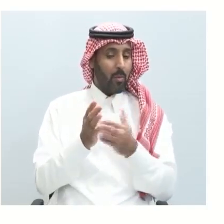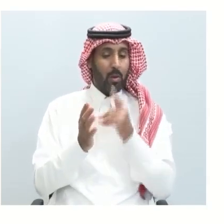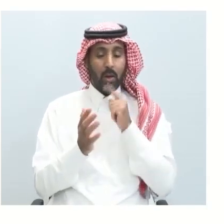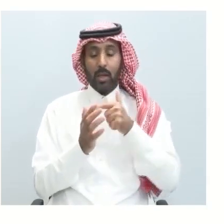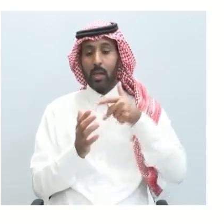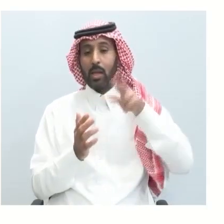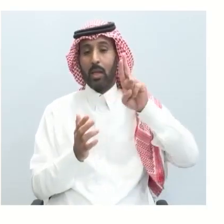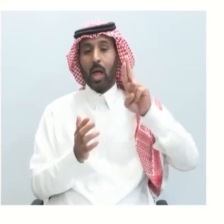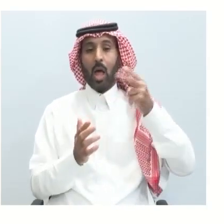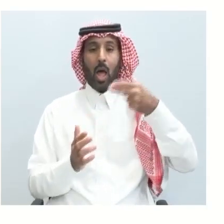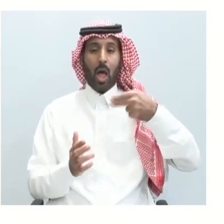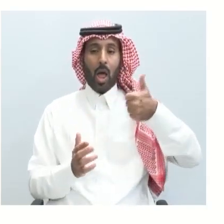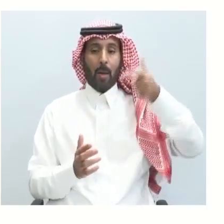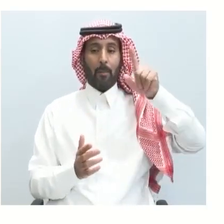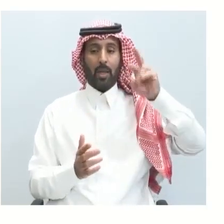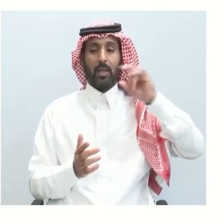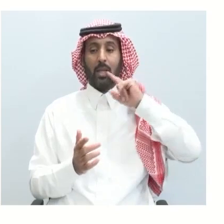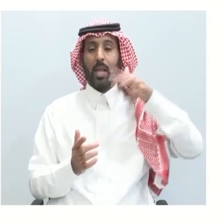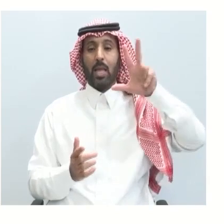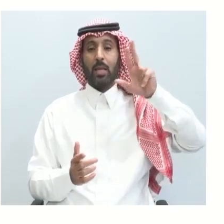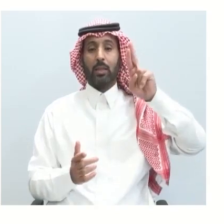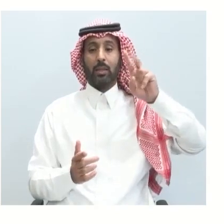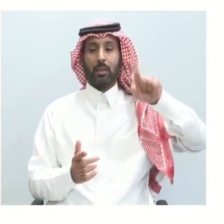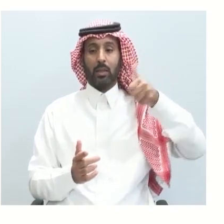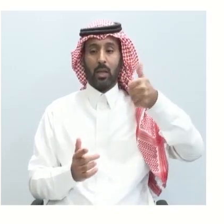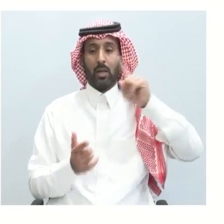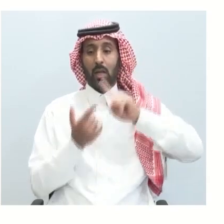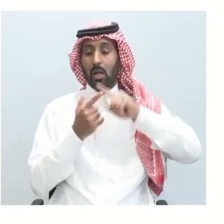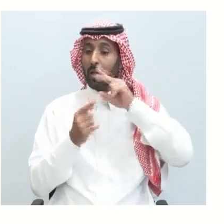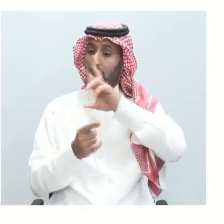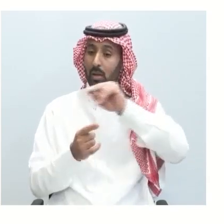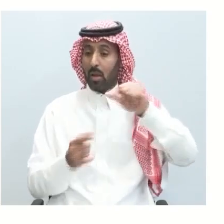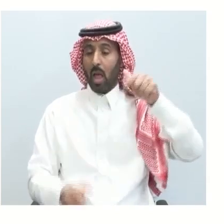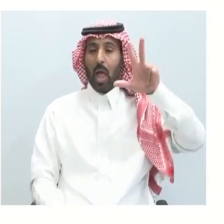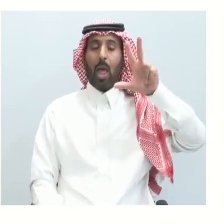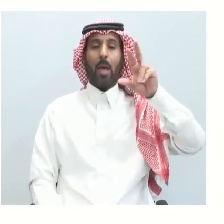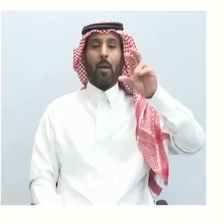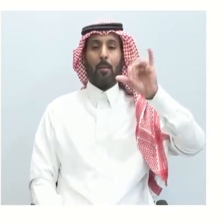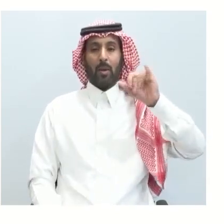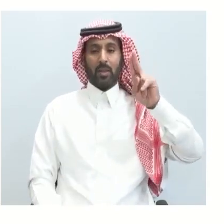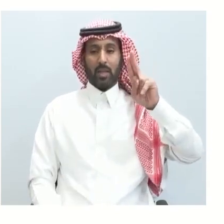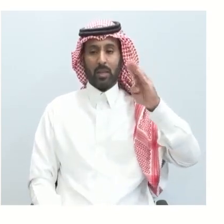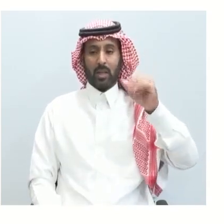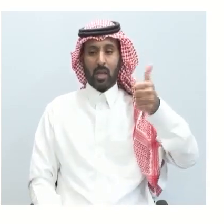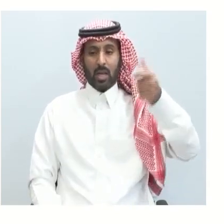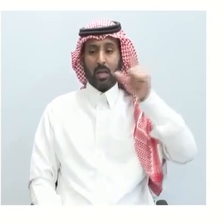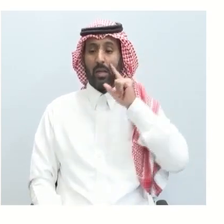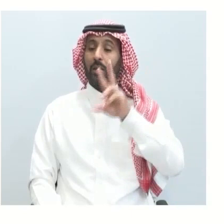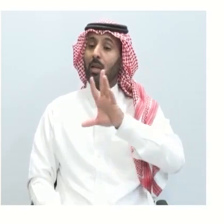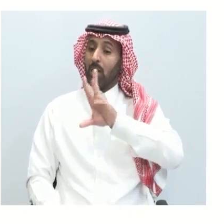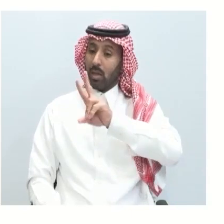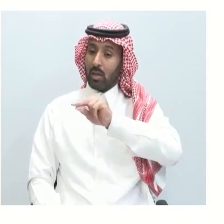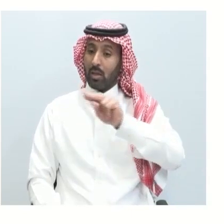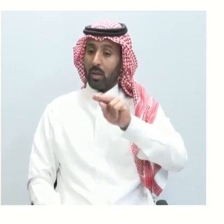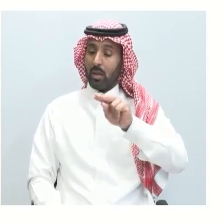تعبير الاتزان المتجانس في الحصه القادمه ستكون تعابير الاتزان غير المتجانس فما الفرق بين تعبير